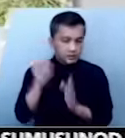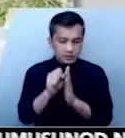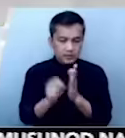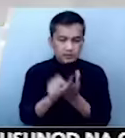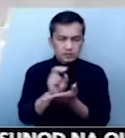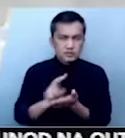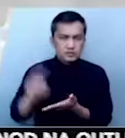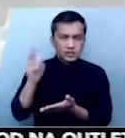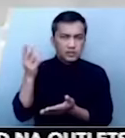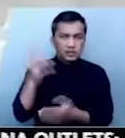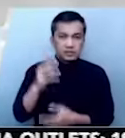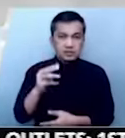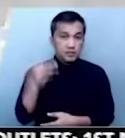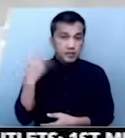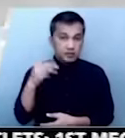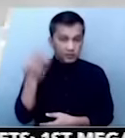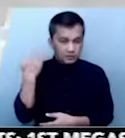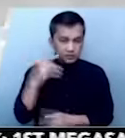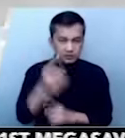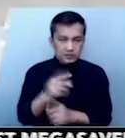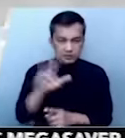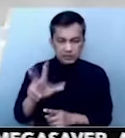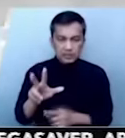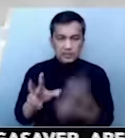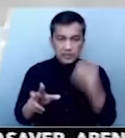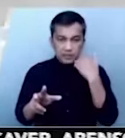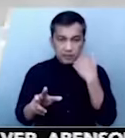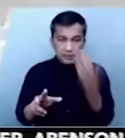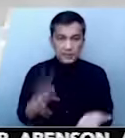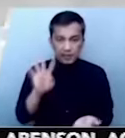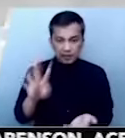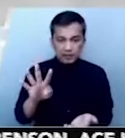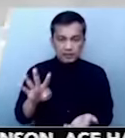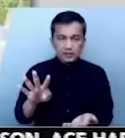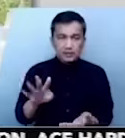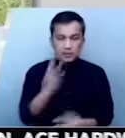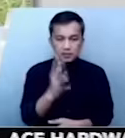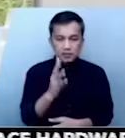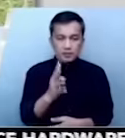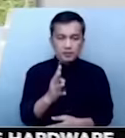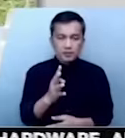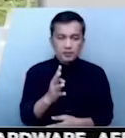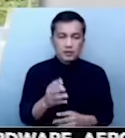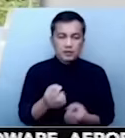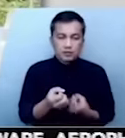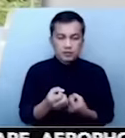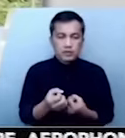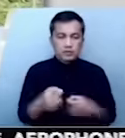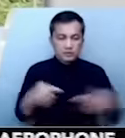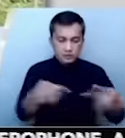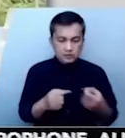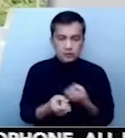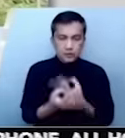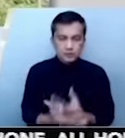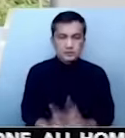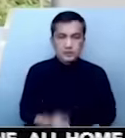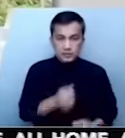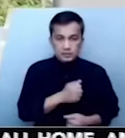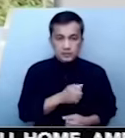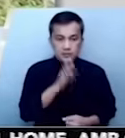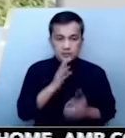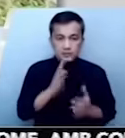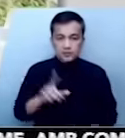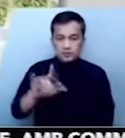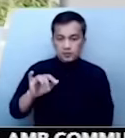December 3. Apat ang patay at nasa 40 ang sugatan sa naturang pambobomba. Ayon kay Army Spokesman Colonel Louis De